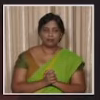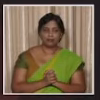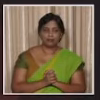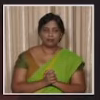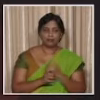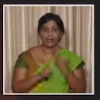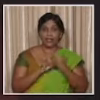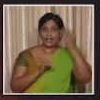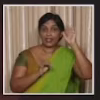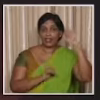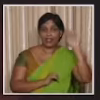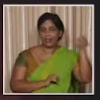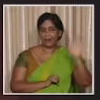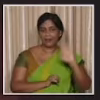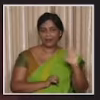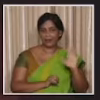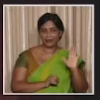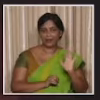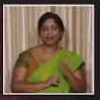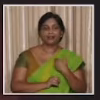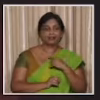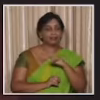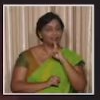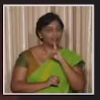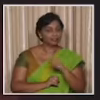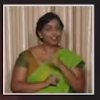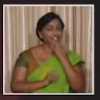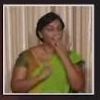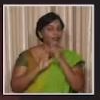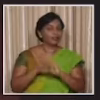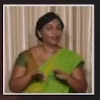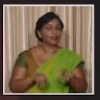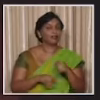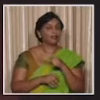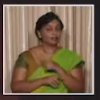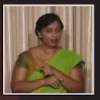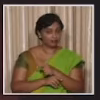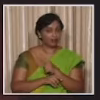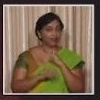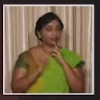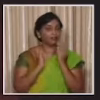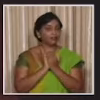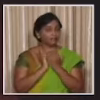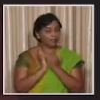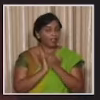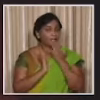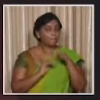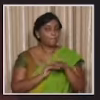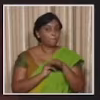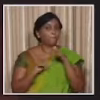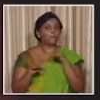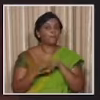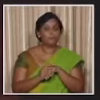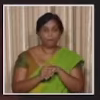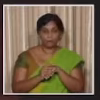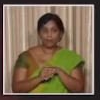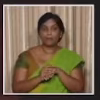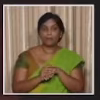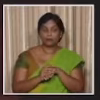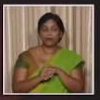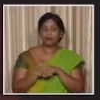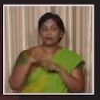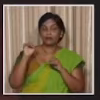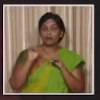කැලණිය ණය ගැන නෙවෙයි මං කියන්නේ. මම මේ කියන්නේ මේ පාසල් දූ දරුවන් ඉගෙනුම් ලබන පන්ති කාමරවල මේ